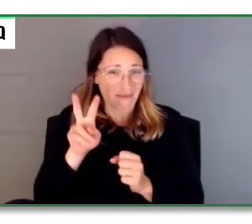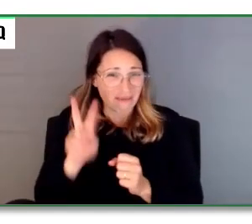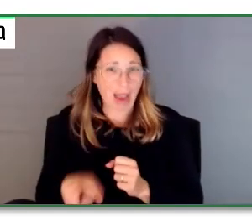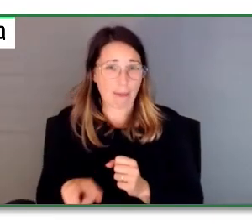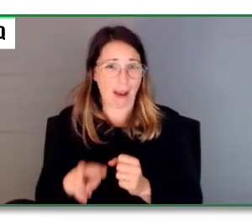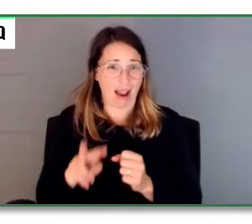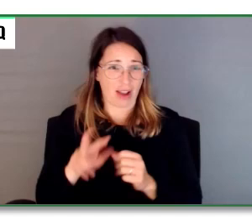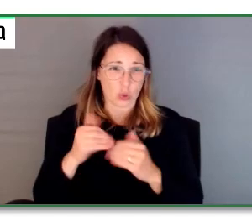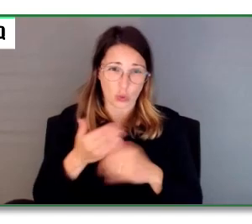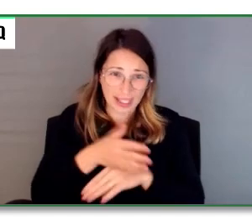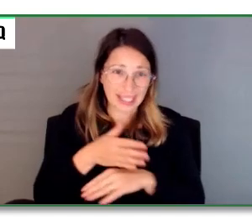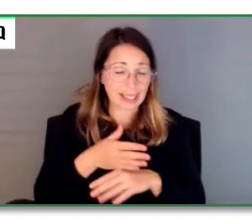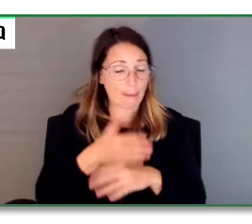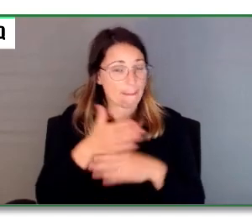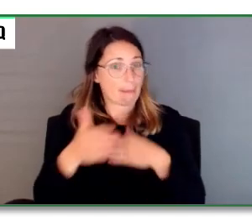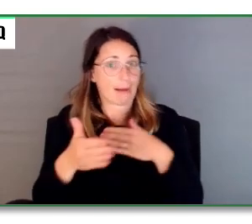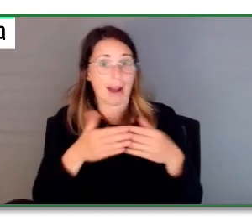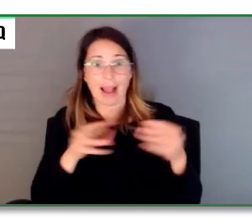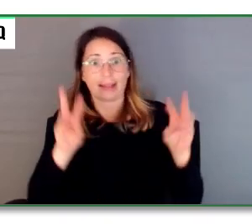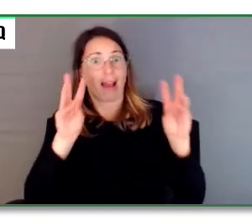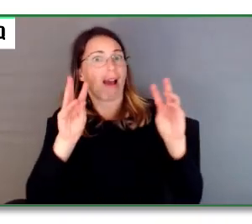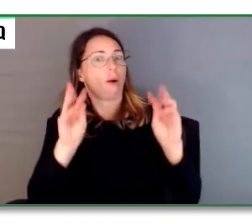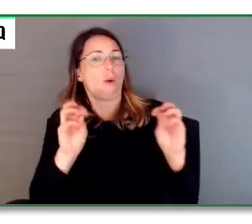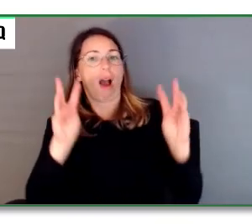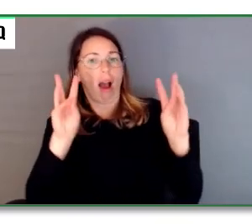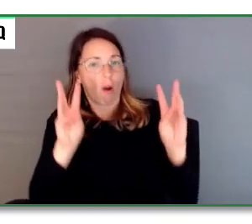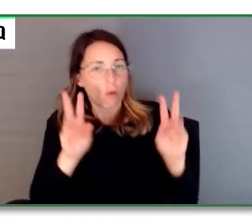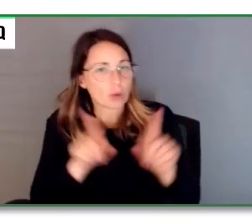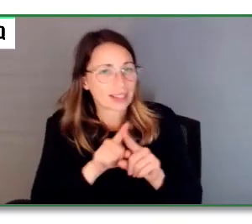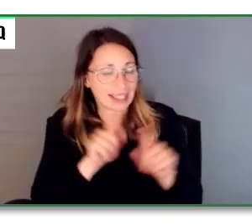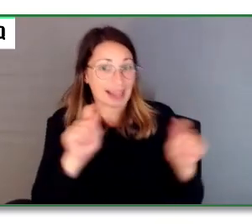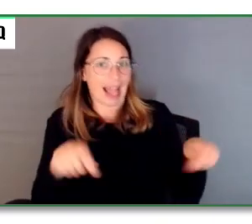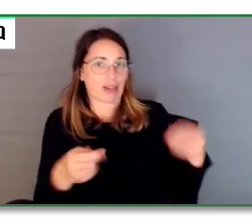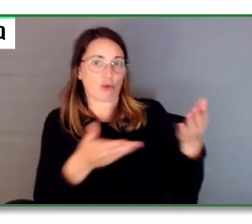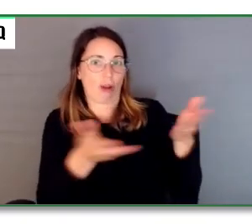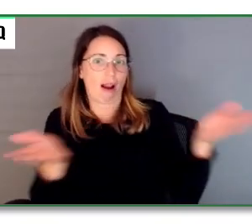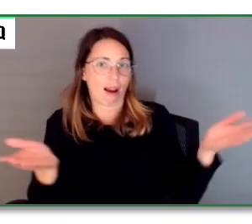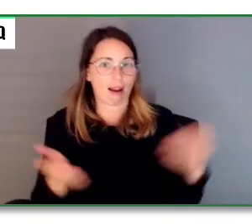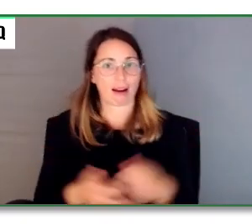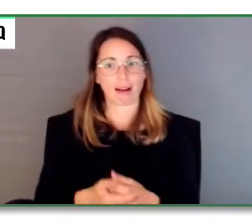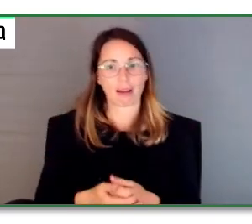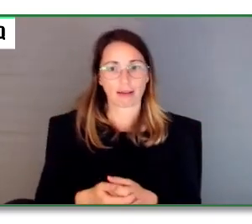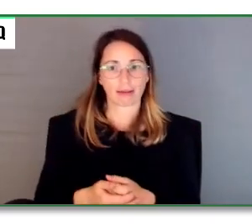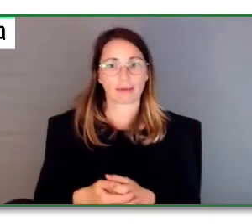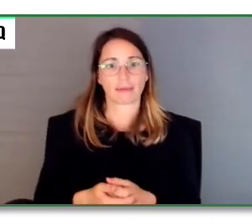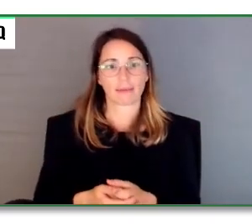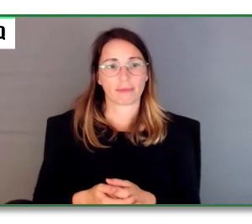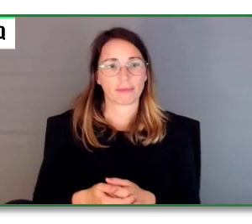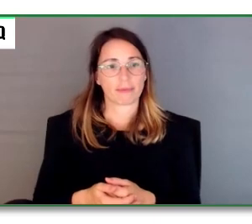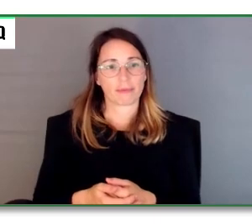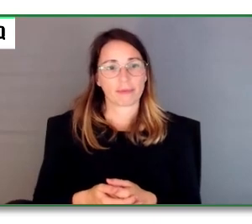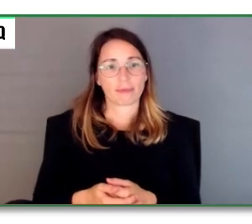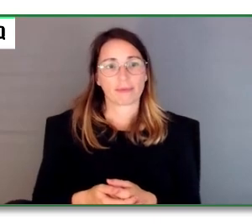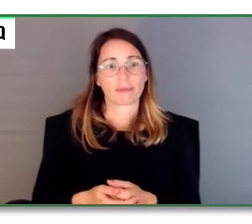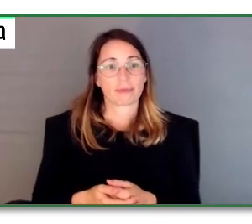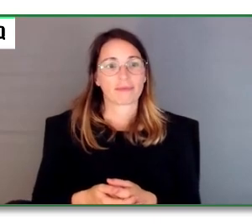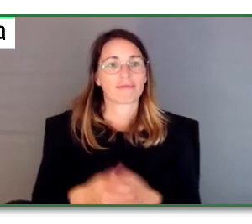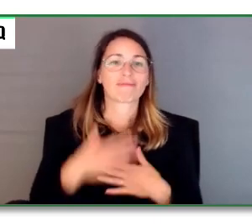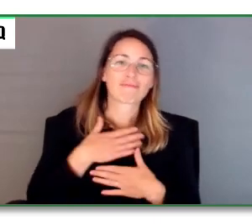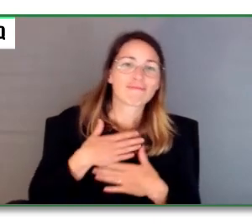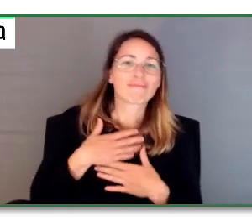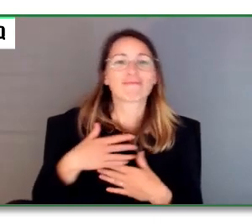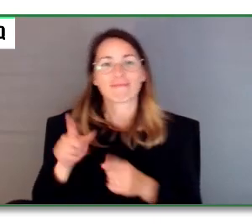magnifiques et naturels. Et cette camaraderie, cette inclusion que les gens